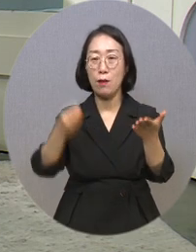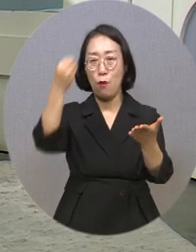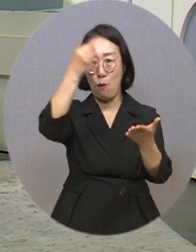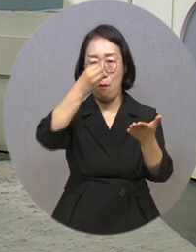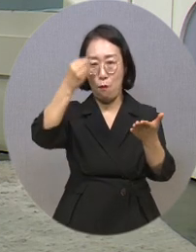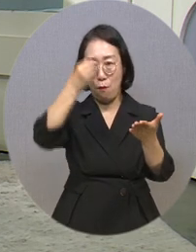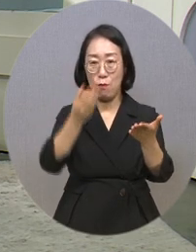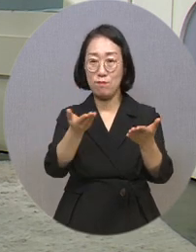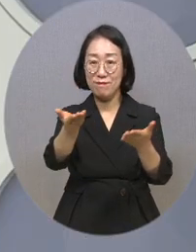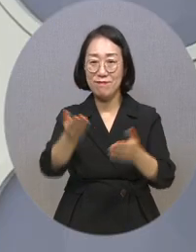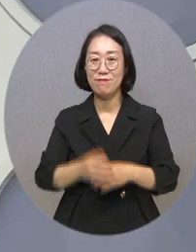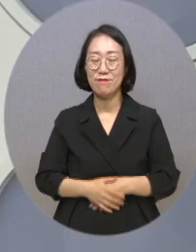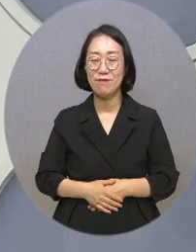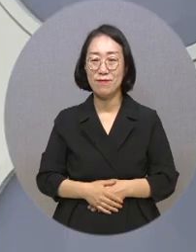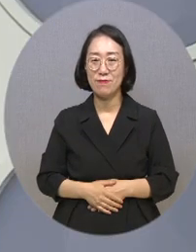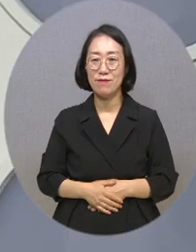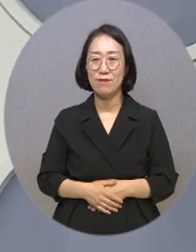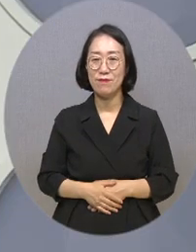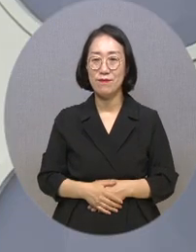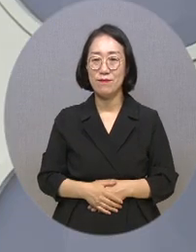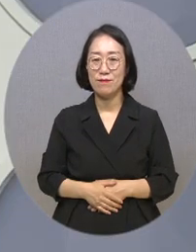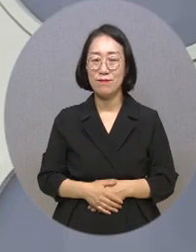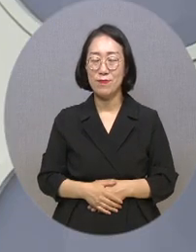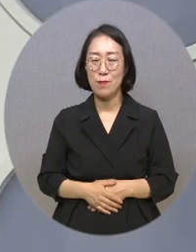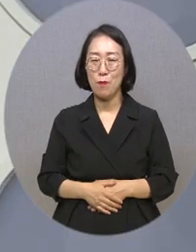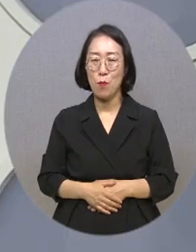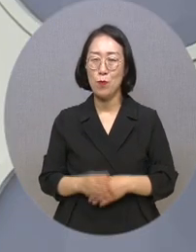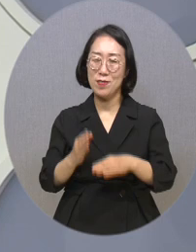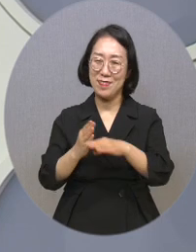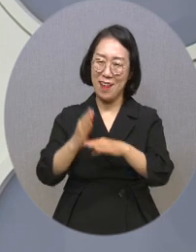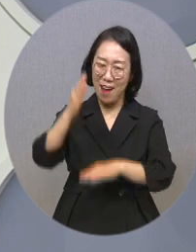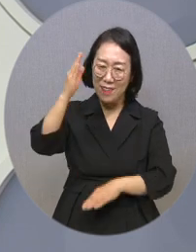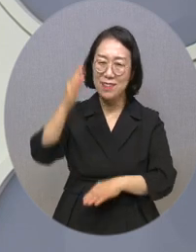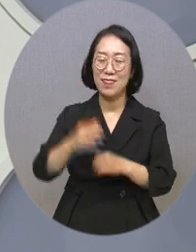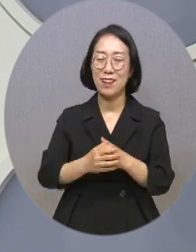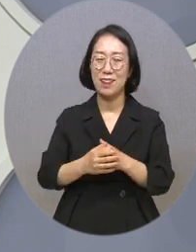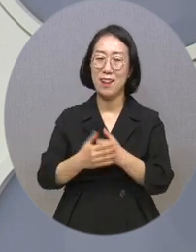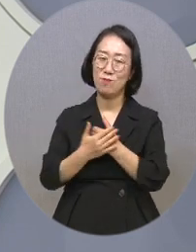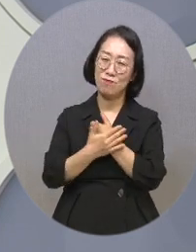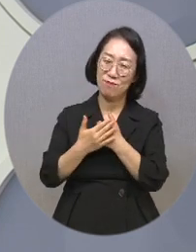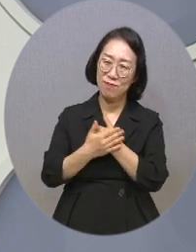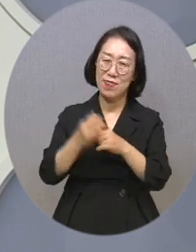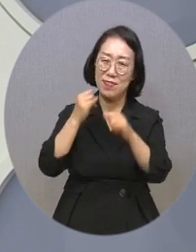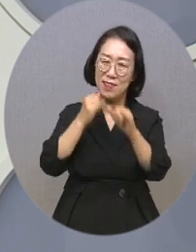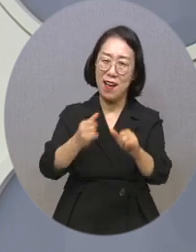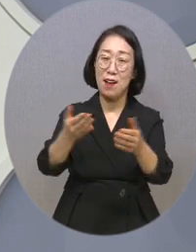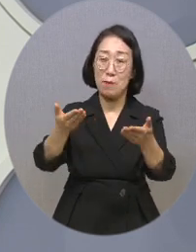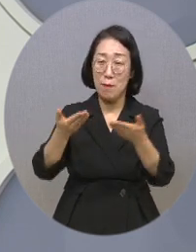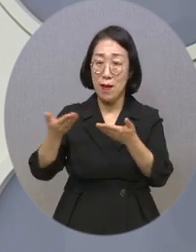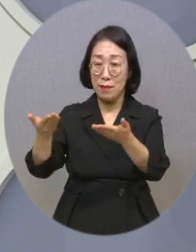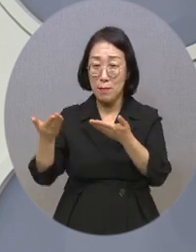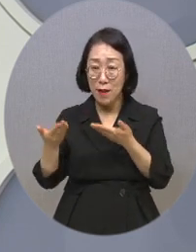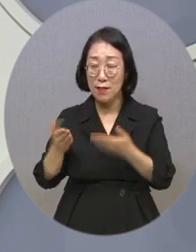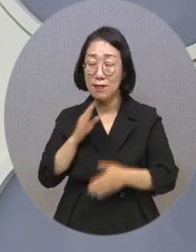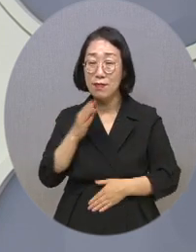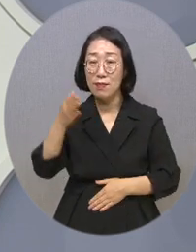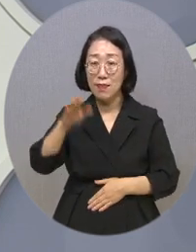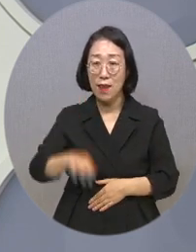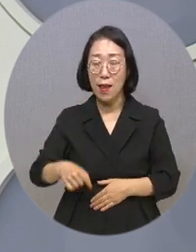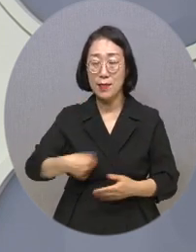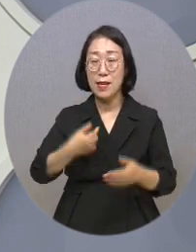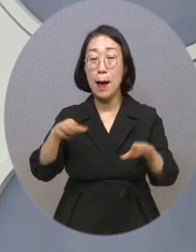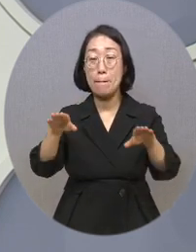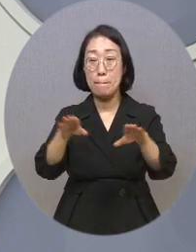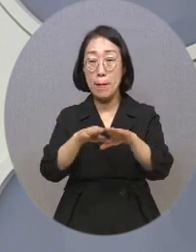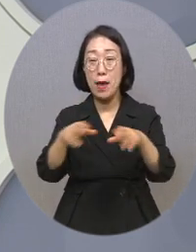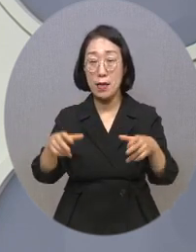정도로. 네, 좀 저기 과분한 상들도 많고 그랬는데요. 그 아마도 좀 저기 자폐성